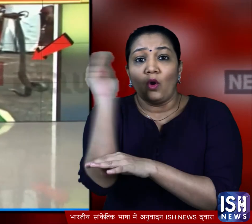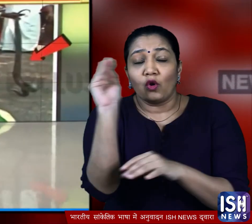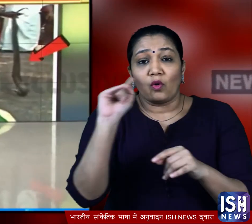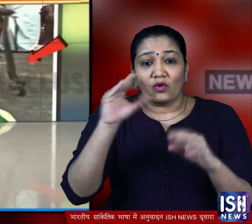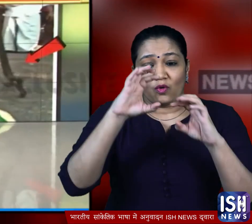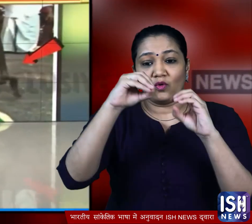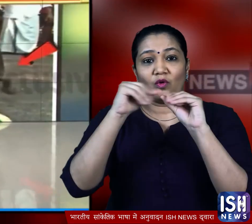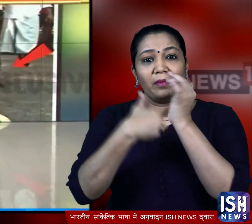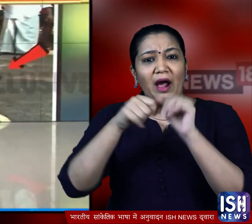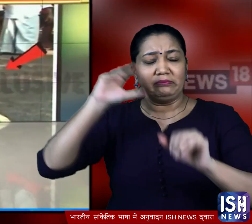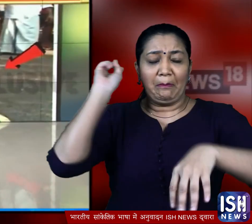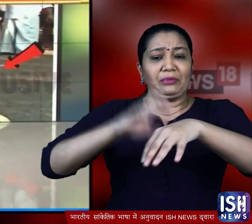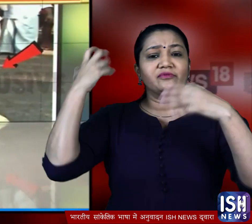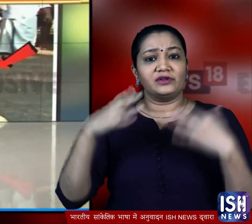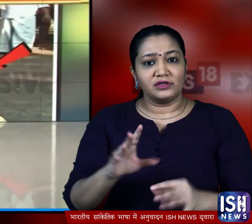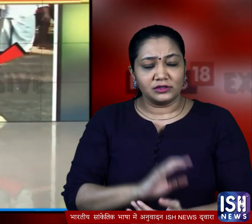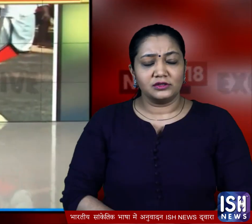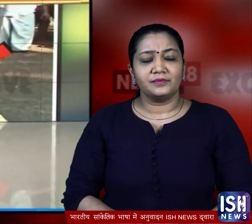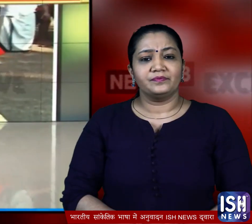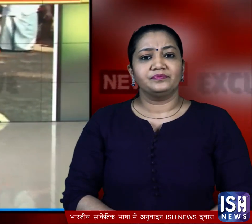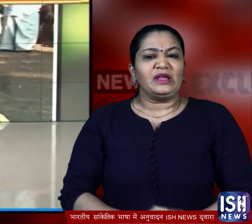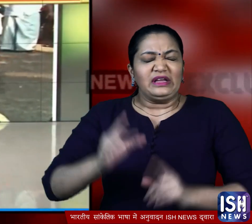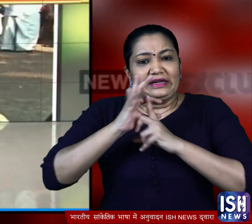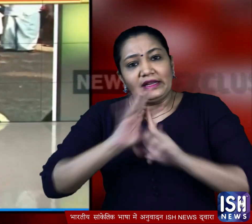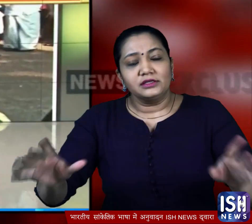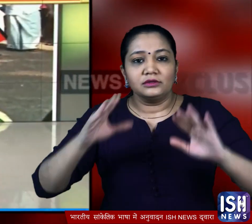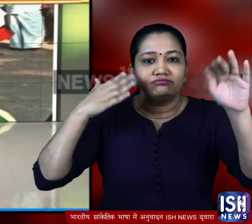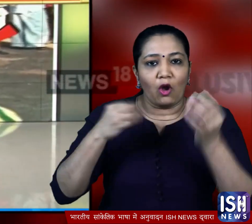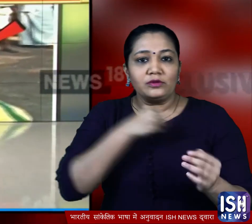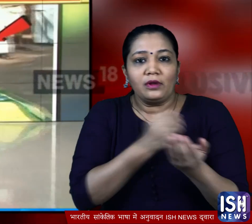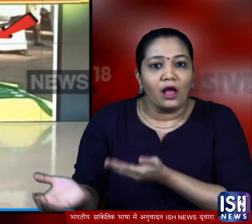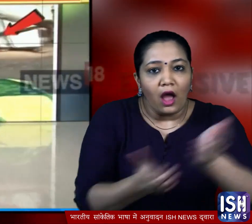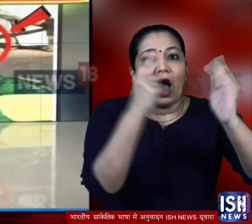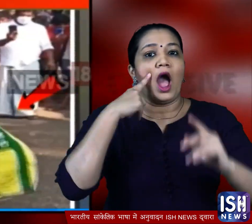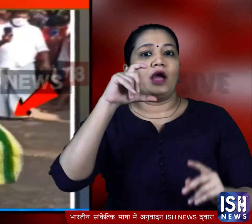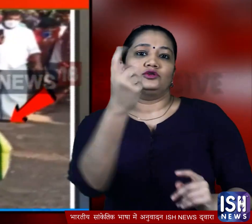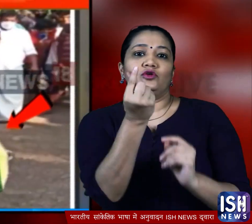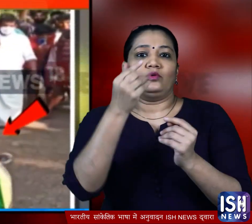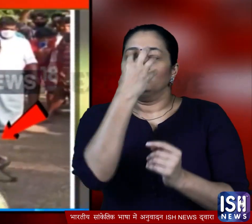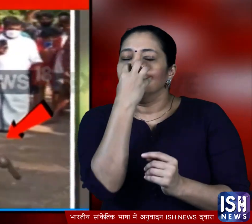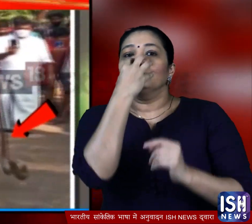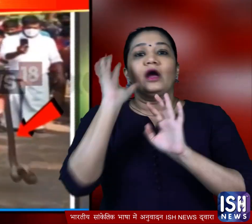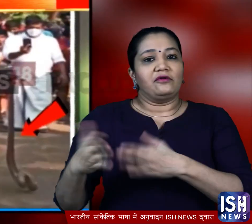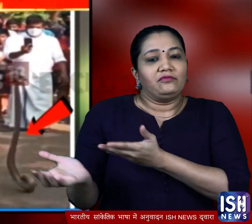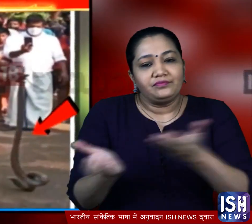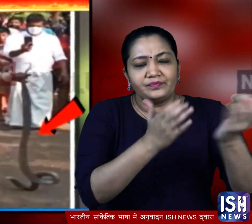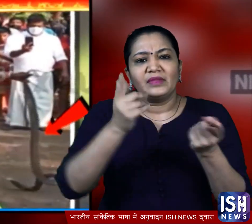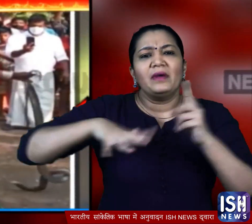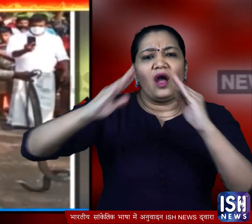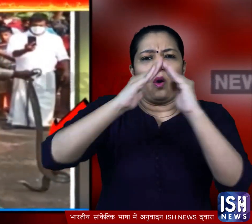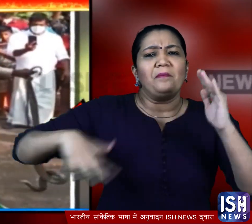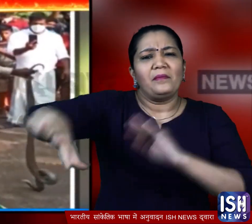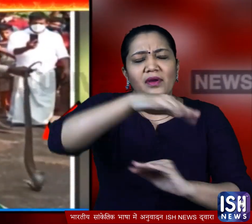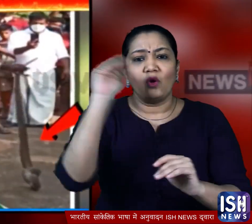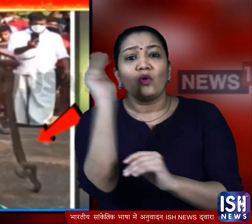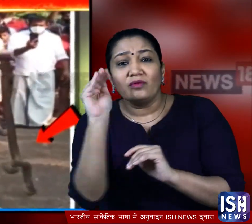कोबरा ने डस लिया, जिसके बाद उसकी हालत इतनी बिगड़ गई कि उसे आईसीयू में भर्ती कराना पड़ा। क्योंकि एक रिहायशी